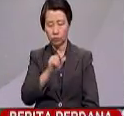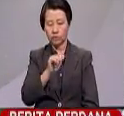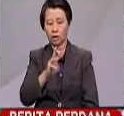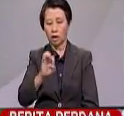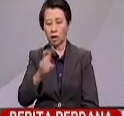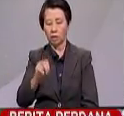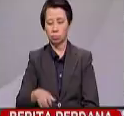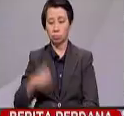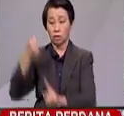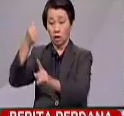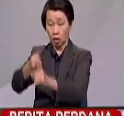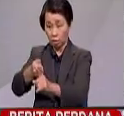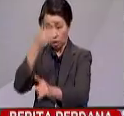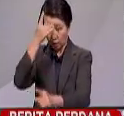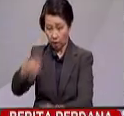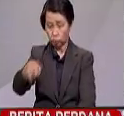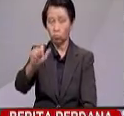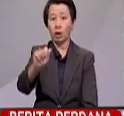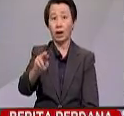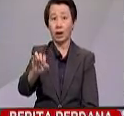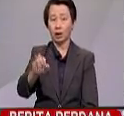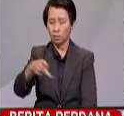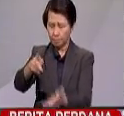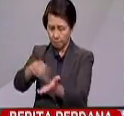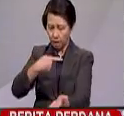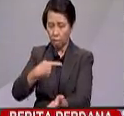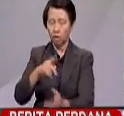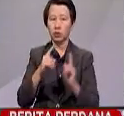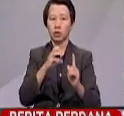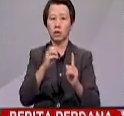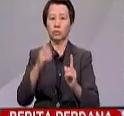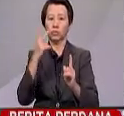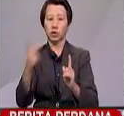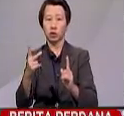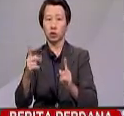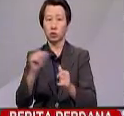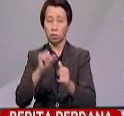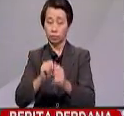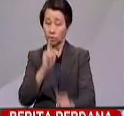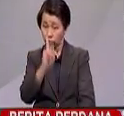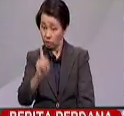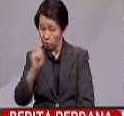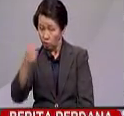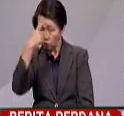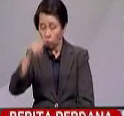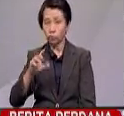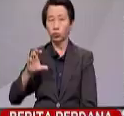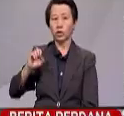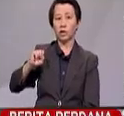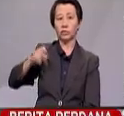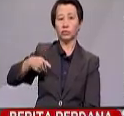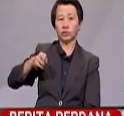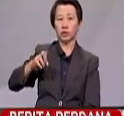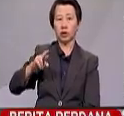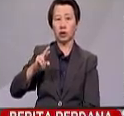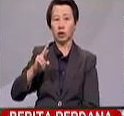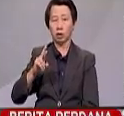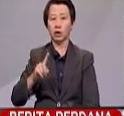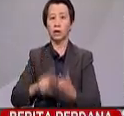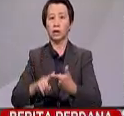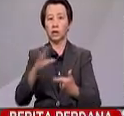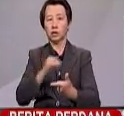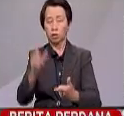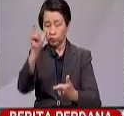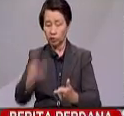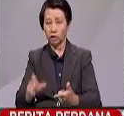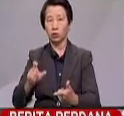turut mengarahkan Datuk Seri Anifah membayar kos RM100,000 setiap satu kepada suruhan Jaya Pilihan Raya SPR